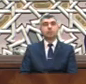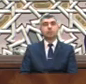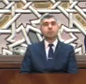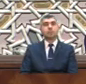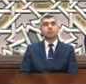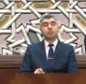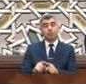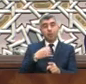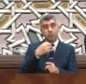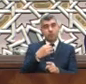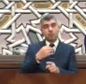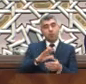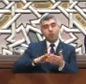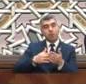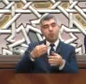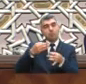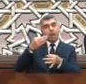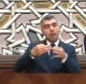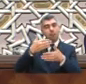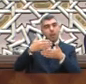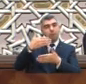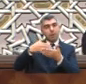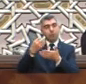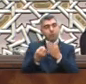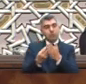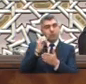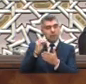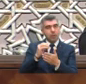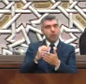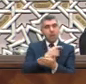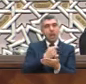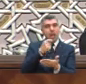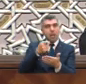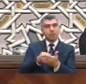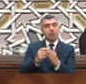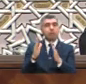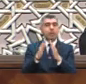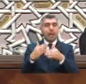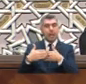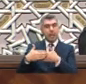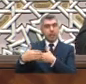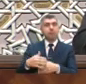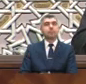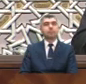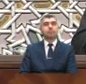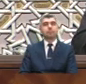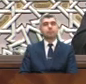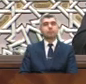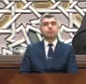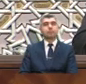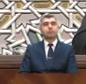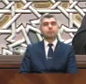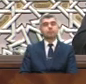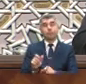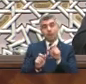تعزيز البنية التحتية للمحاكم ودور القاضي المقيم للسيدات والسادة النواب المحترمين